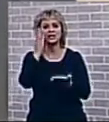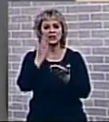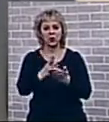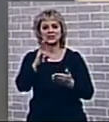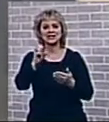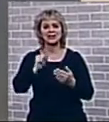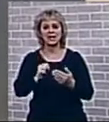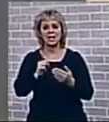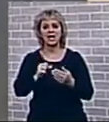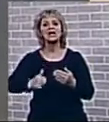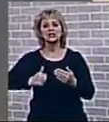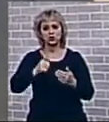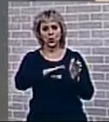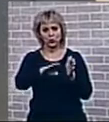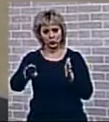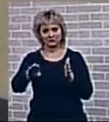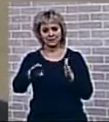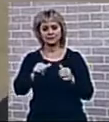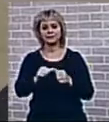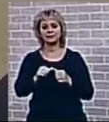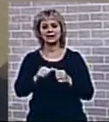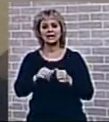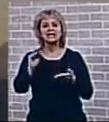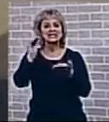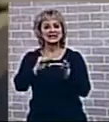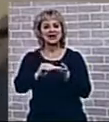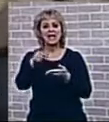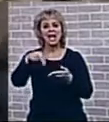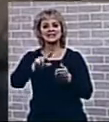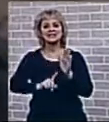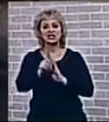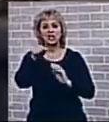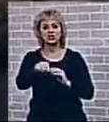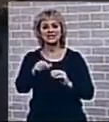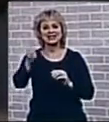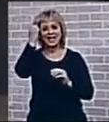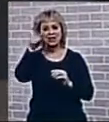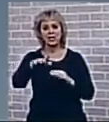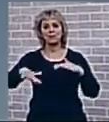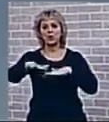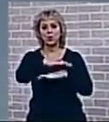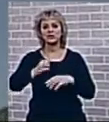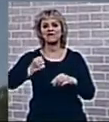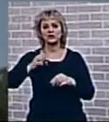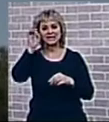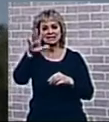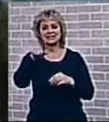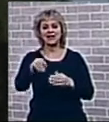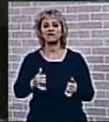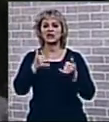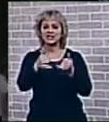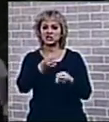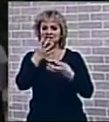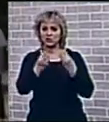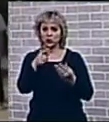на достойном уровне. Символически акция стартовала у стелы на площади воинской славы